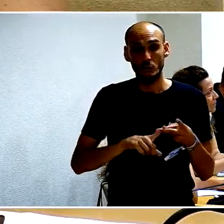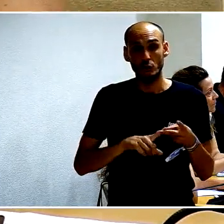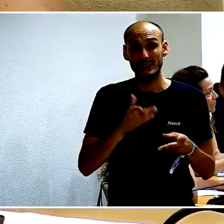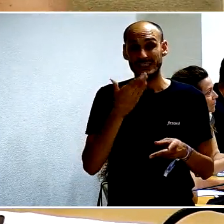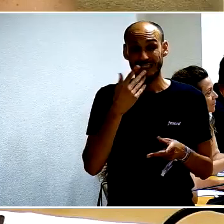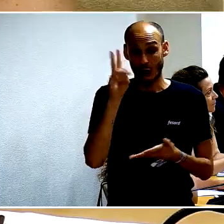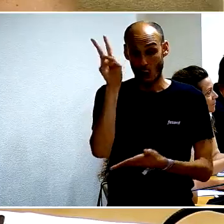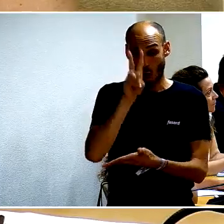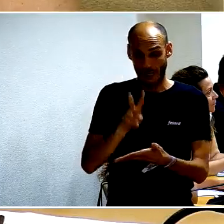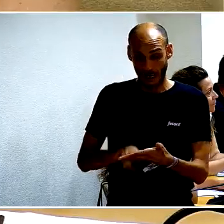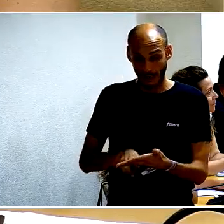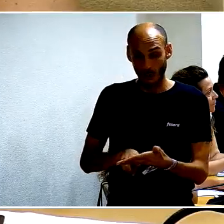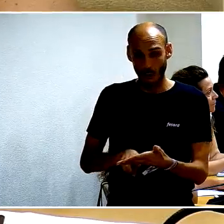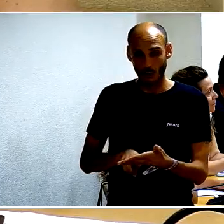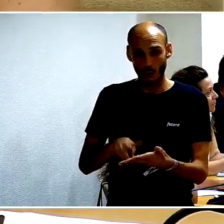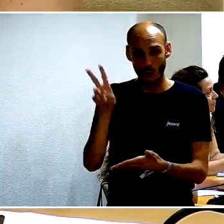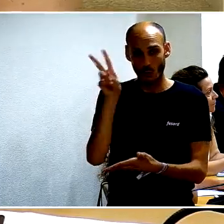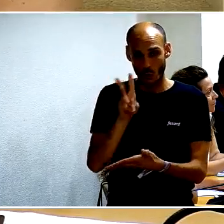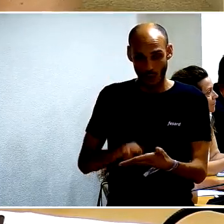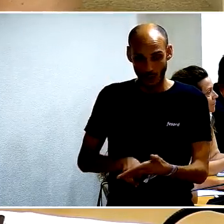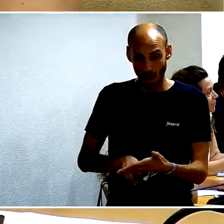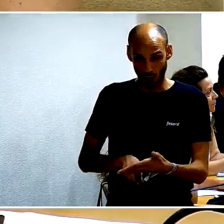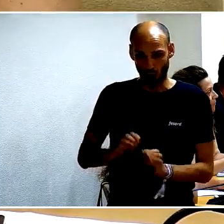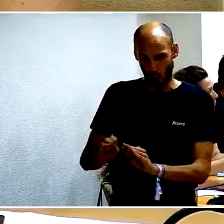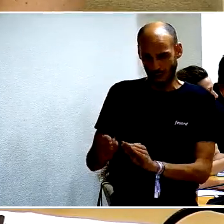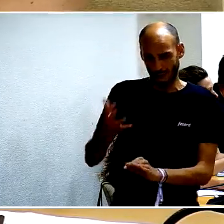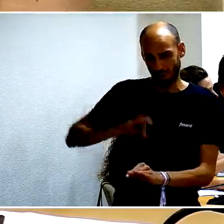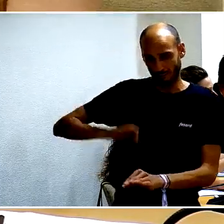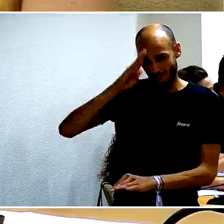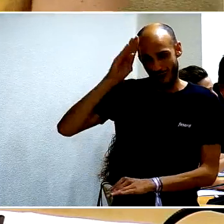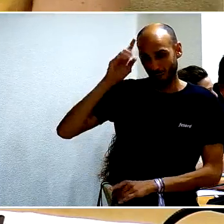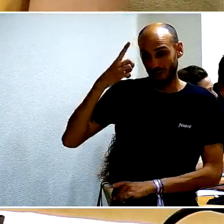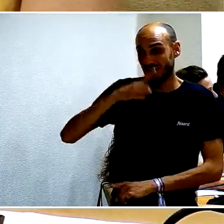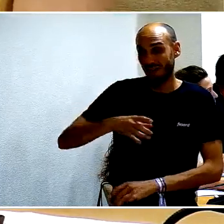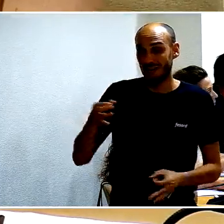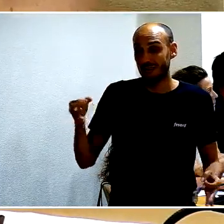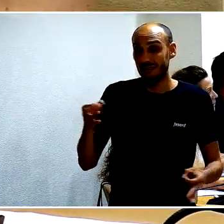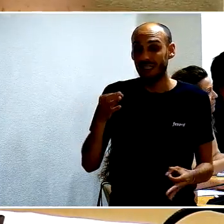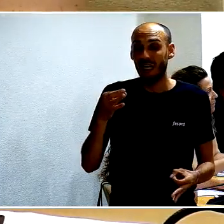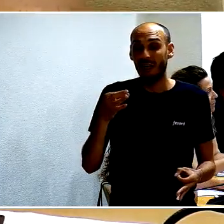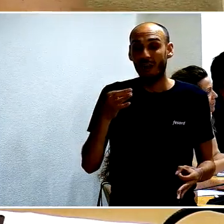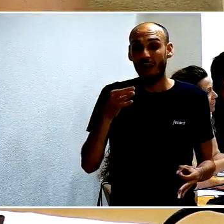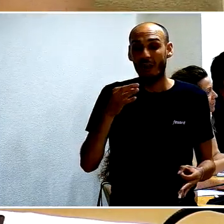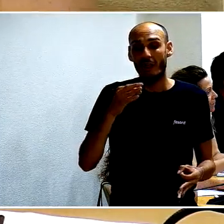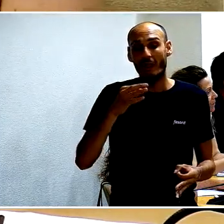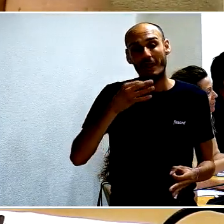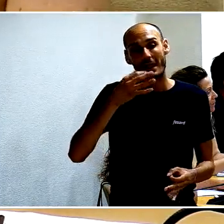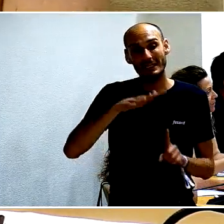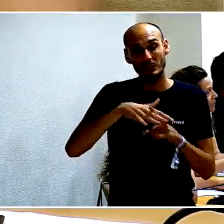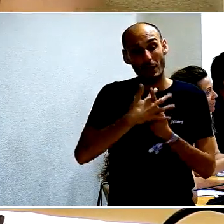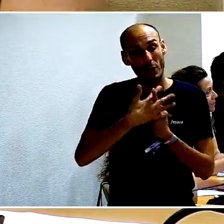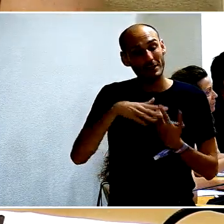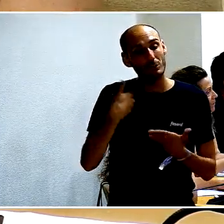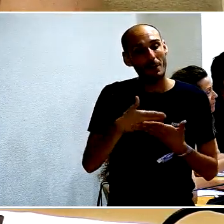ho haguera llegit, vostè, que és advocat, sap molt bé que els drets provats se demostren en el judici i al final és